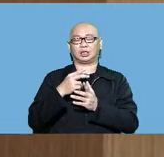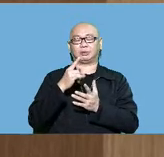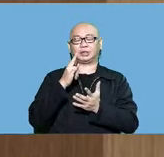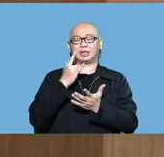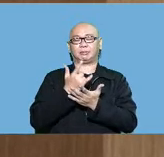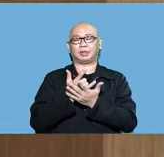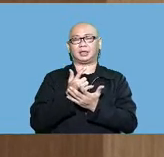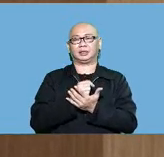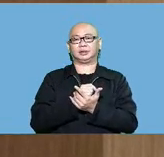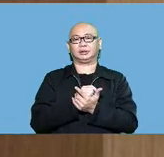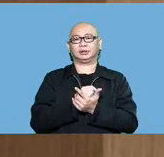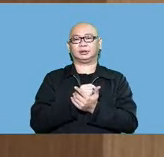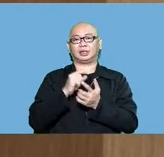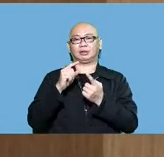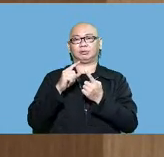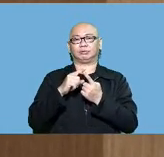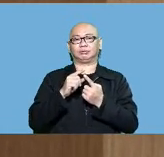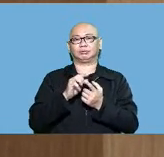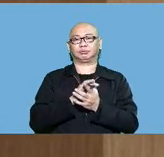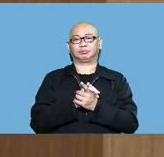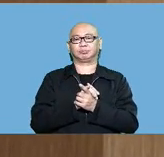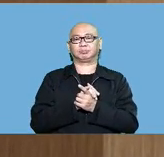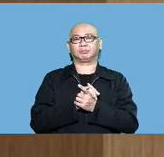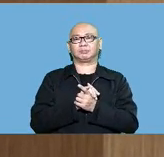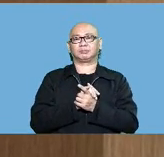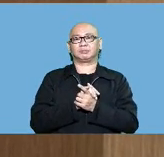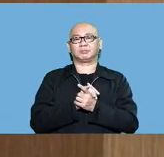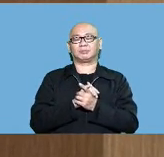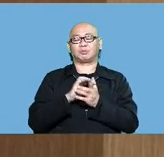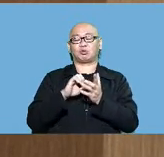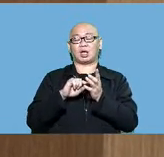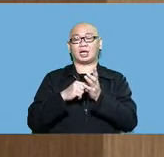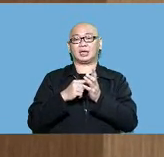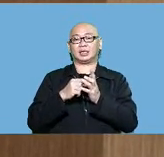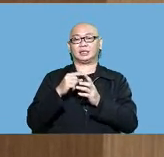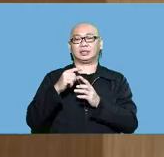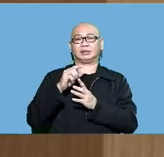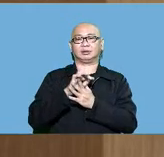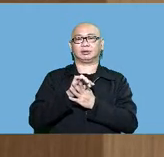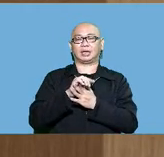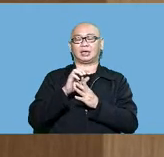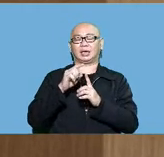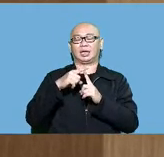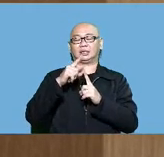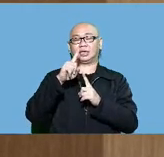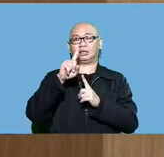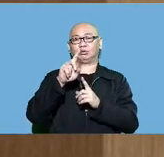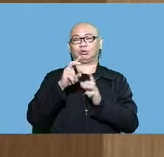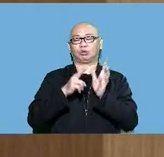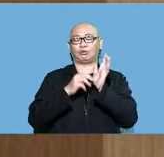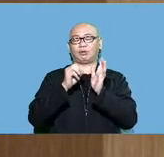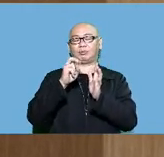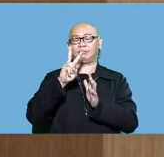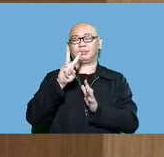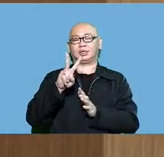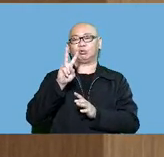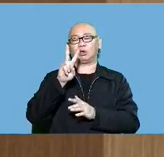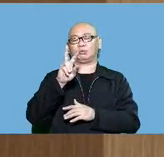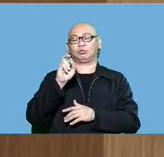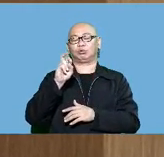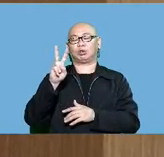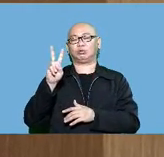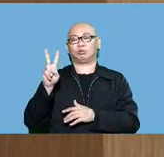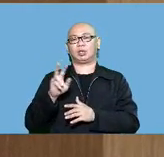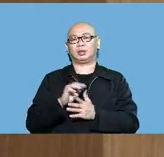menetapkan, kesatu, terhitung mulai tanggal 1 November 2022 mengangkat pegawai